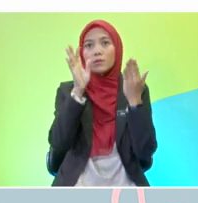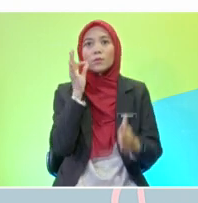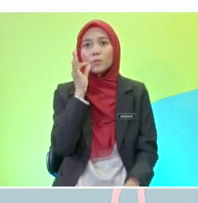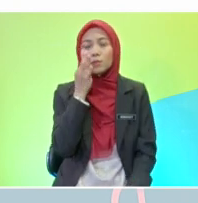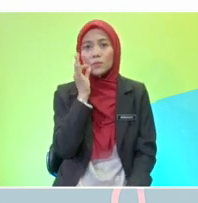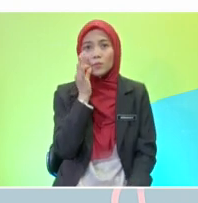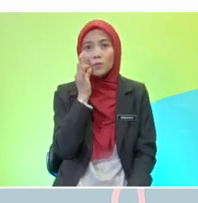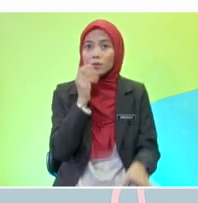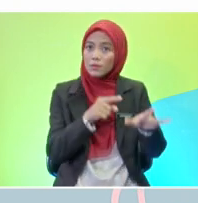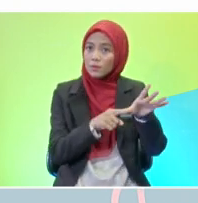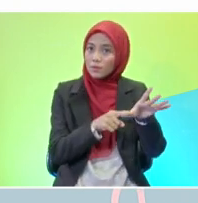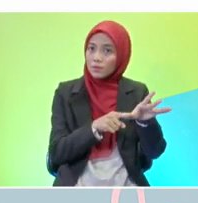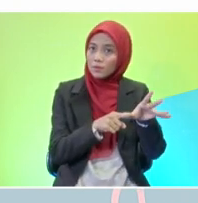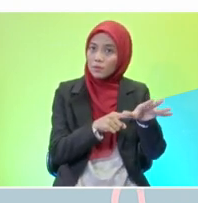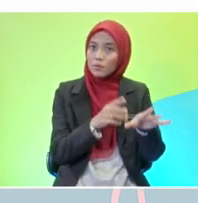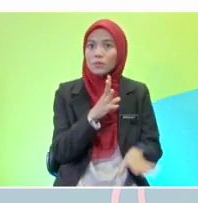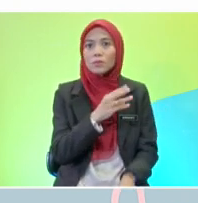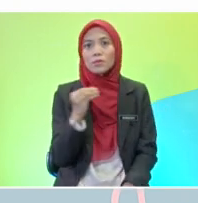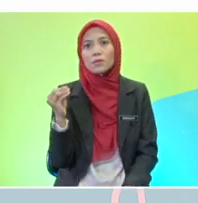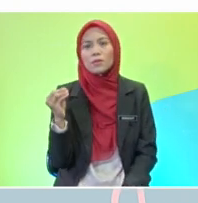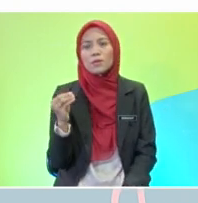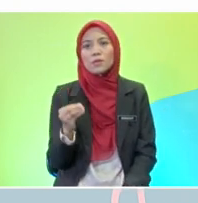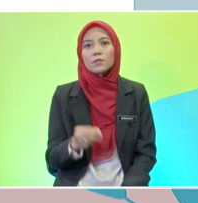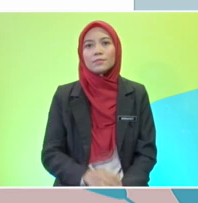daun putik dan juga Sulur